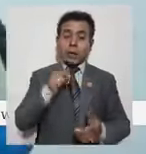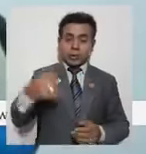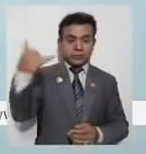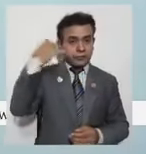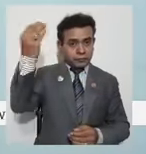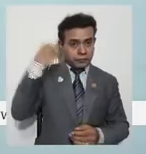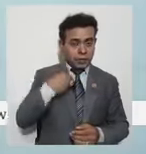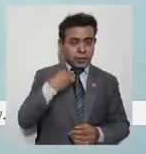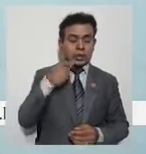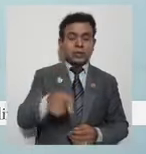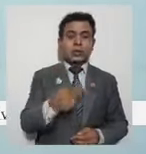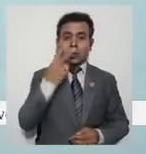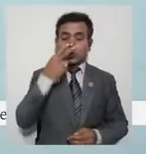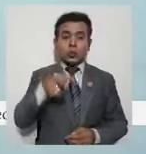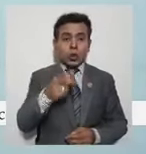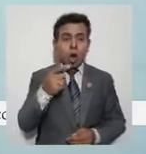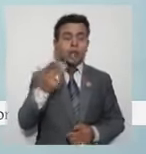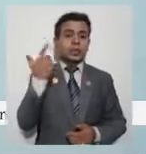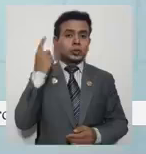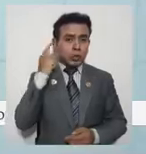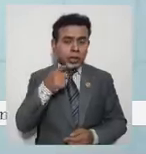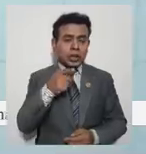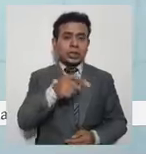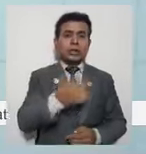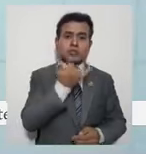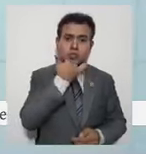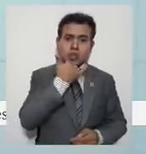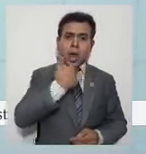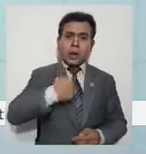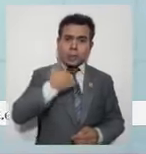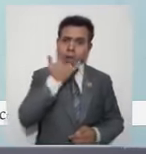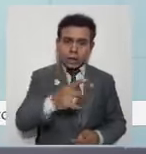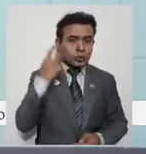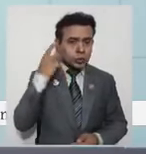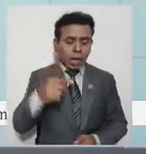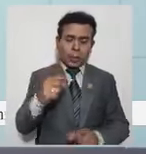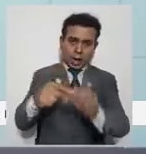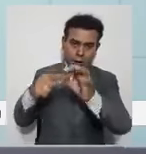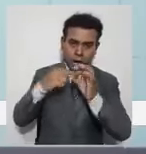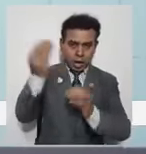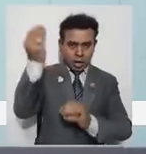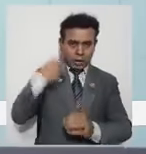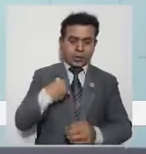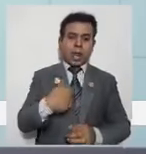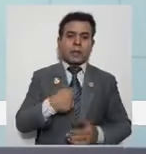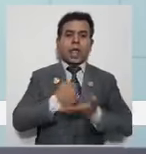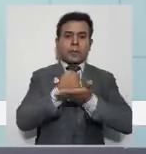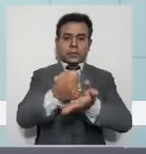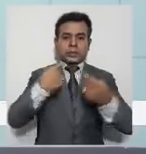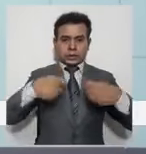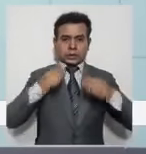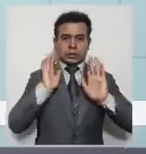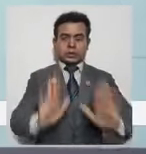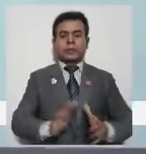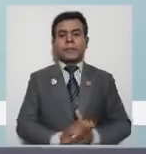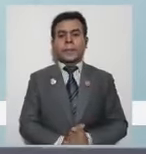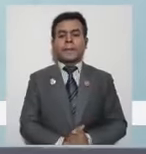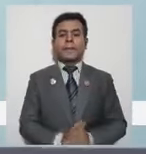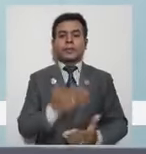ধন্যবাদ ব্রিগেডিয়ার জেনারেল ডাক্তার মোহাম্মদ শহীদুল্লাহ। এবার আমরা আমাদের বাংলাদেশের যে কোভিড-19